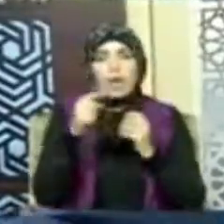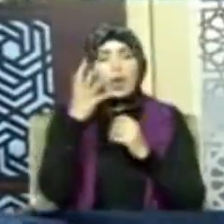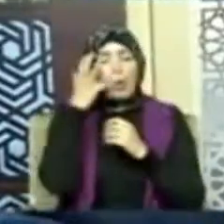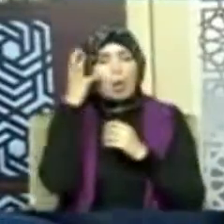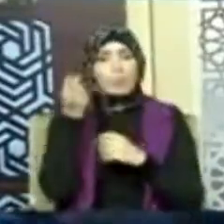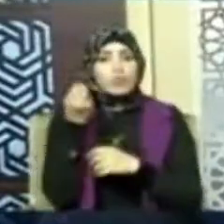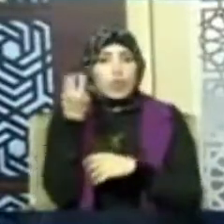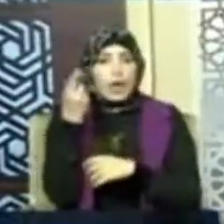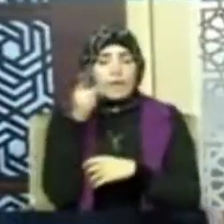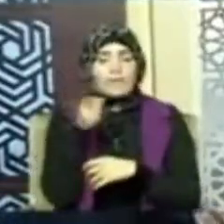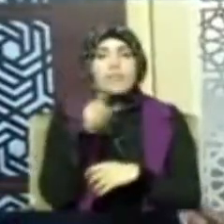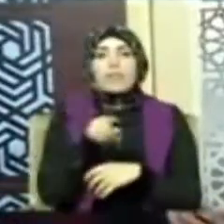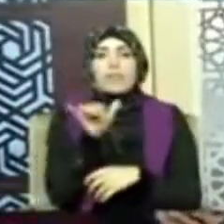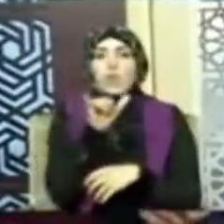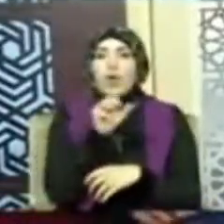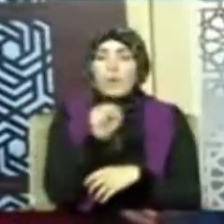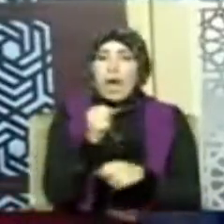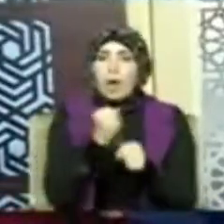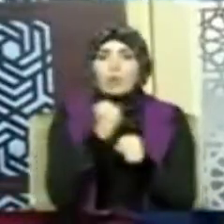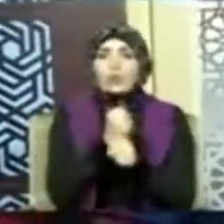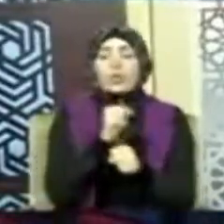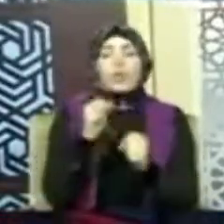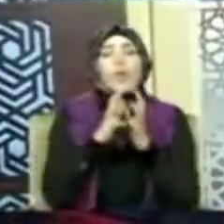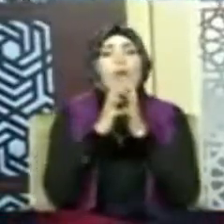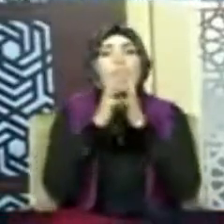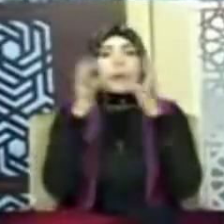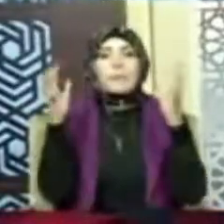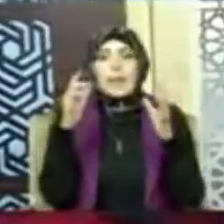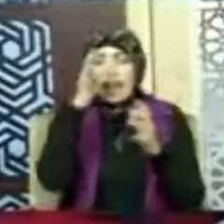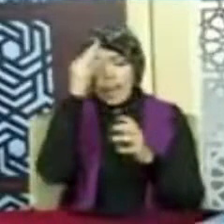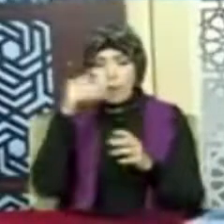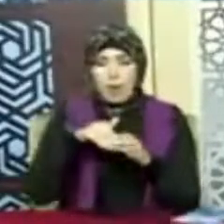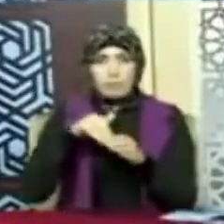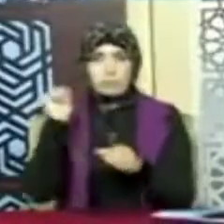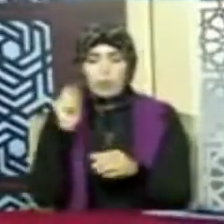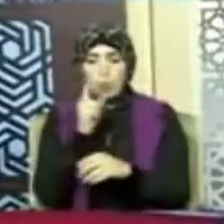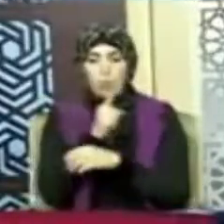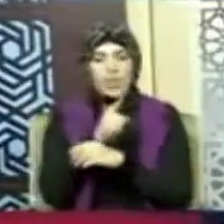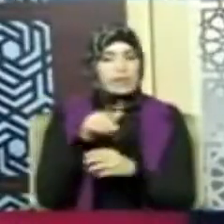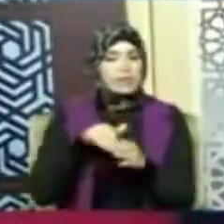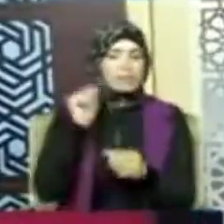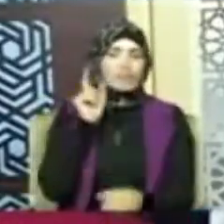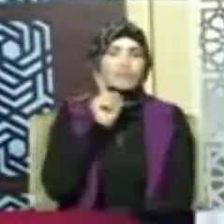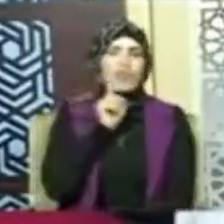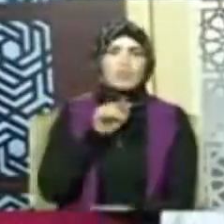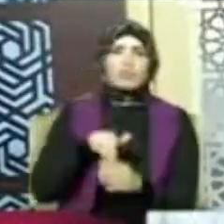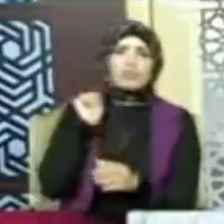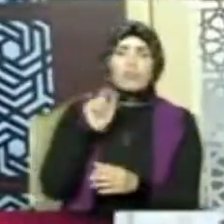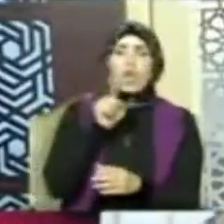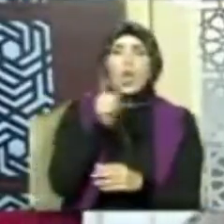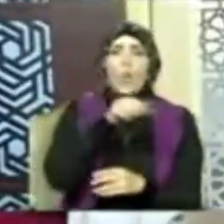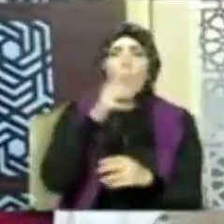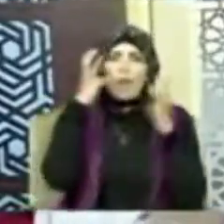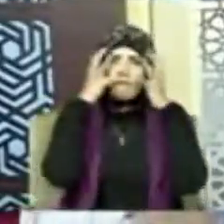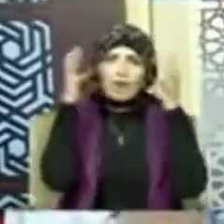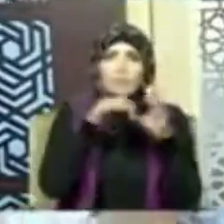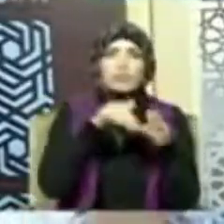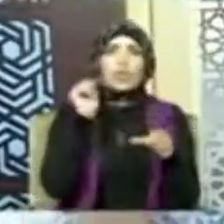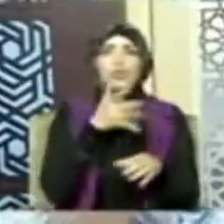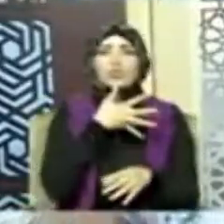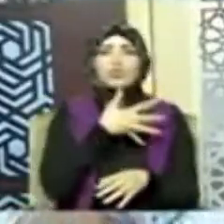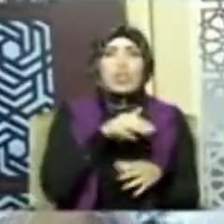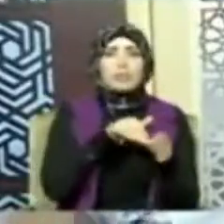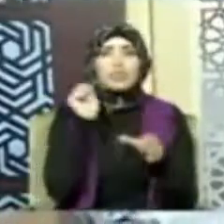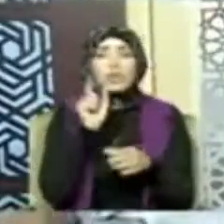دور كبير. فلولا نفر من كل فرقة منهم طائفة ليتفقهوا في الدين، هذا